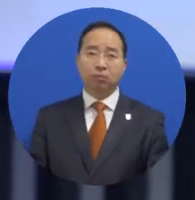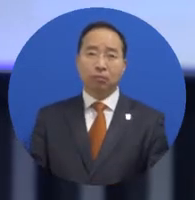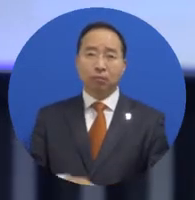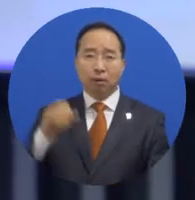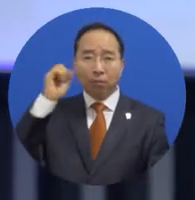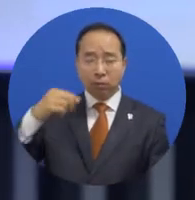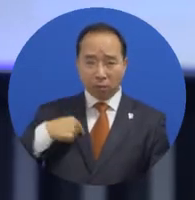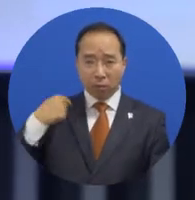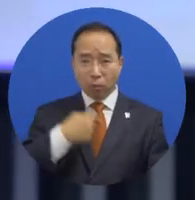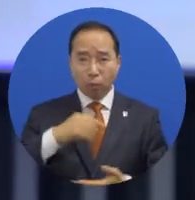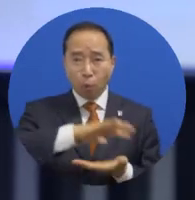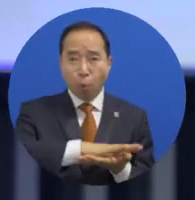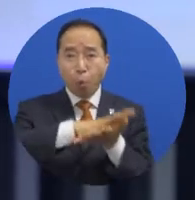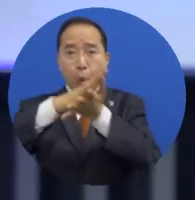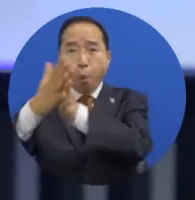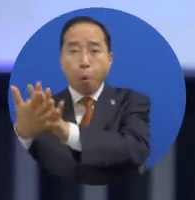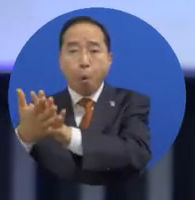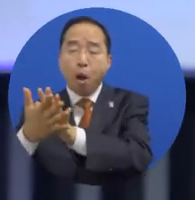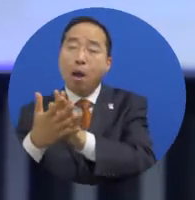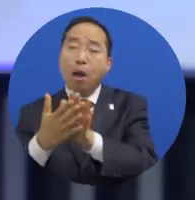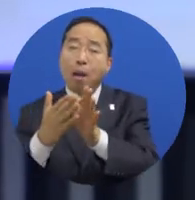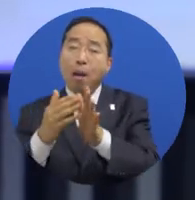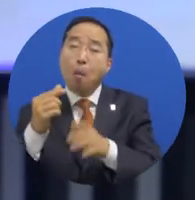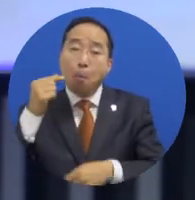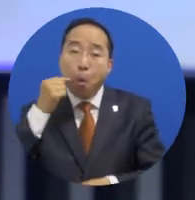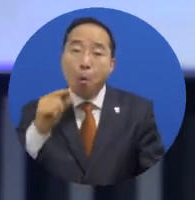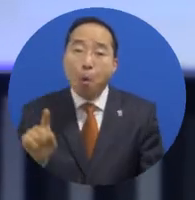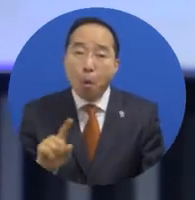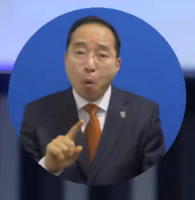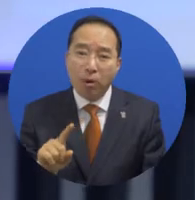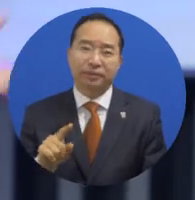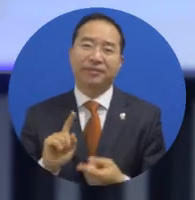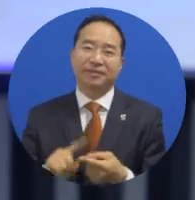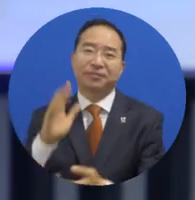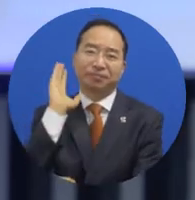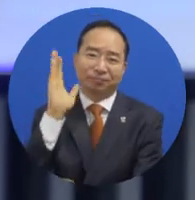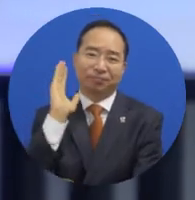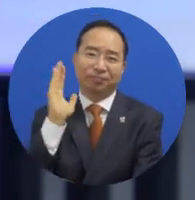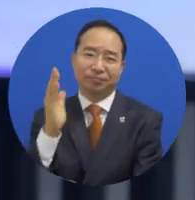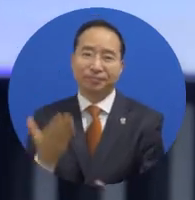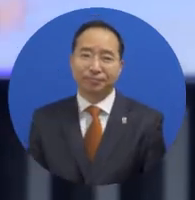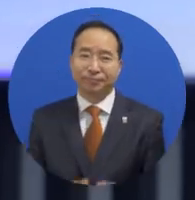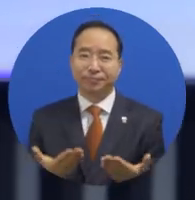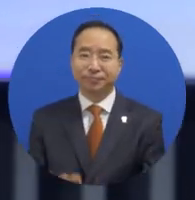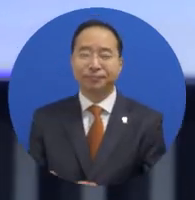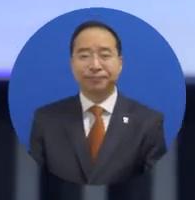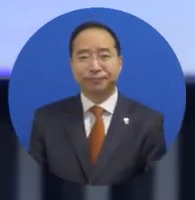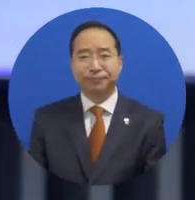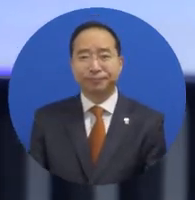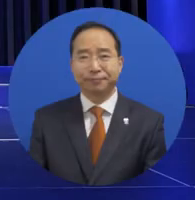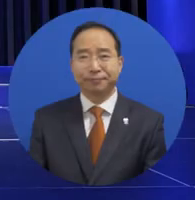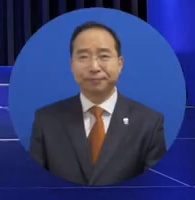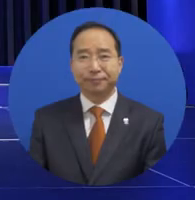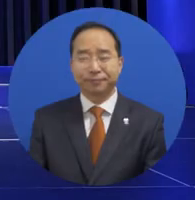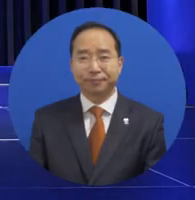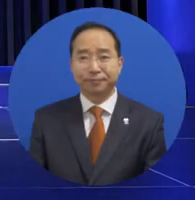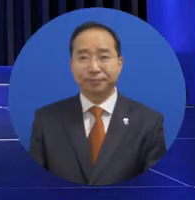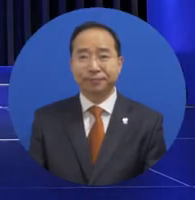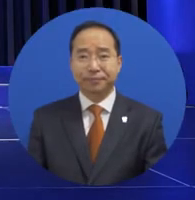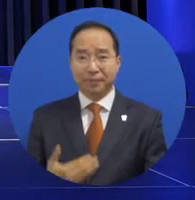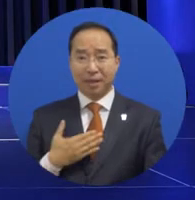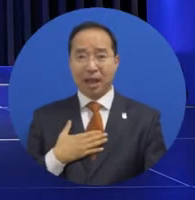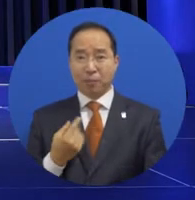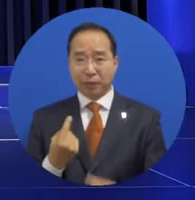노동자로 변신을 했는가. 오늘 제가 여러분들한테 말씀드릴 얘기는 바로 이 얘기가 되겠습니다.